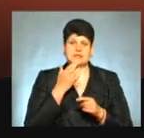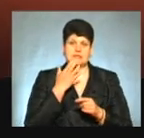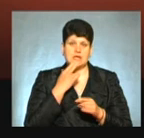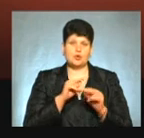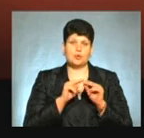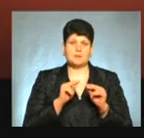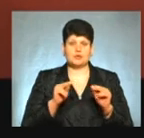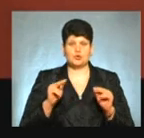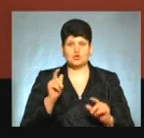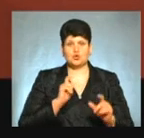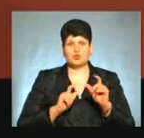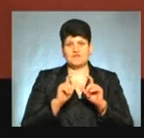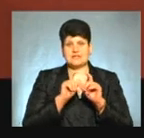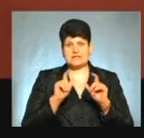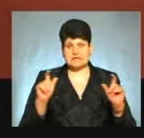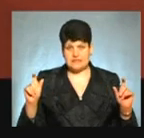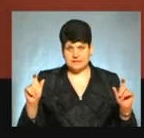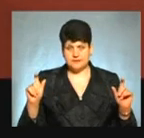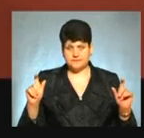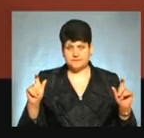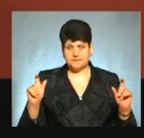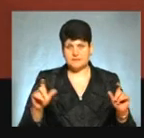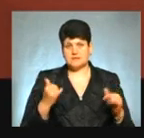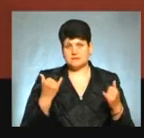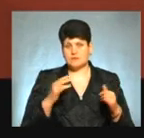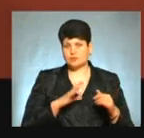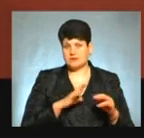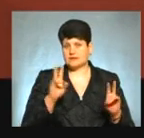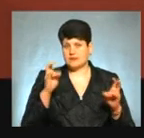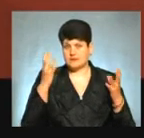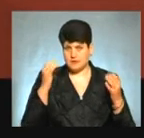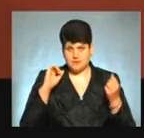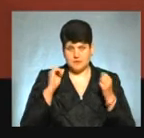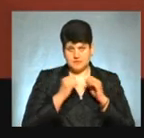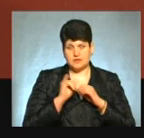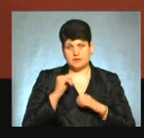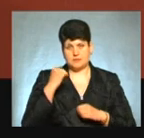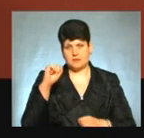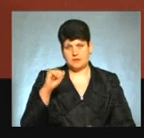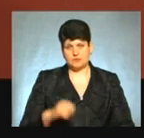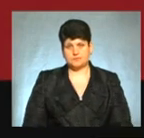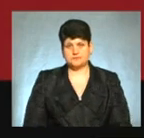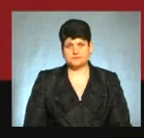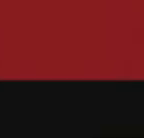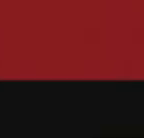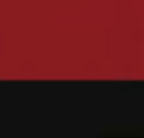Тернопільського національного педагогічного університету. В ефірі була «Тема дня». Пам'ятаємо, перемагаємо.